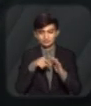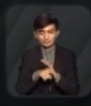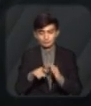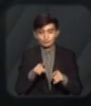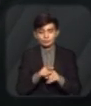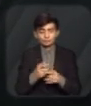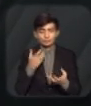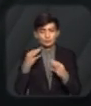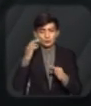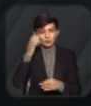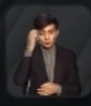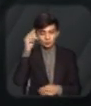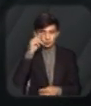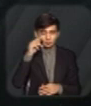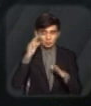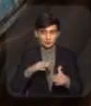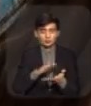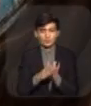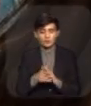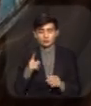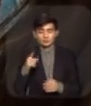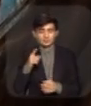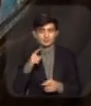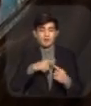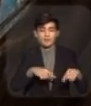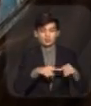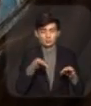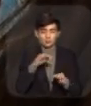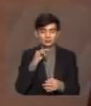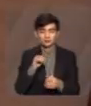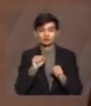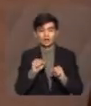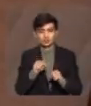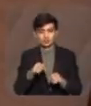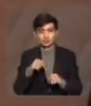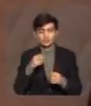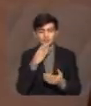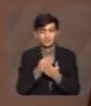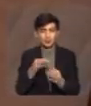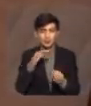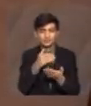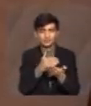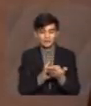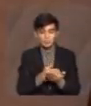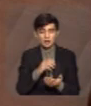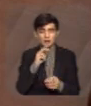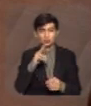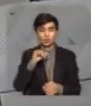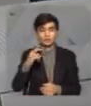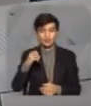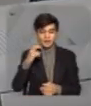проверяет обоснованность заключения договора именно с этой компанией. Кстати, для защиты персональных данных системы «Кундилик» в этом году